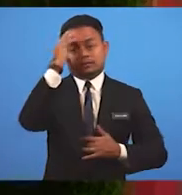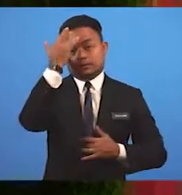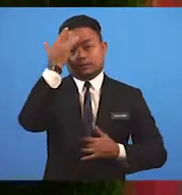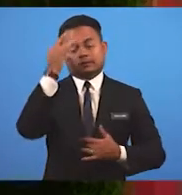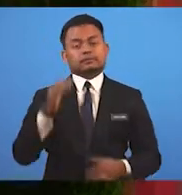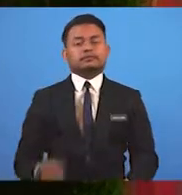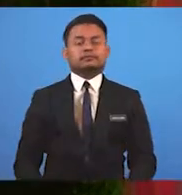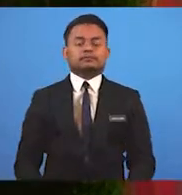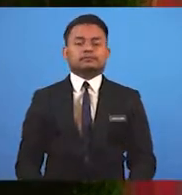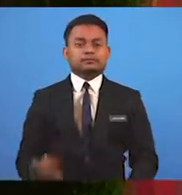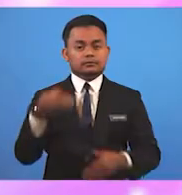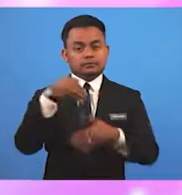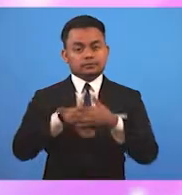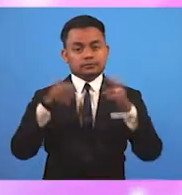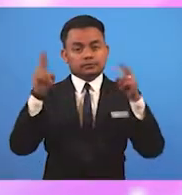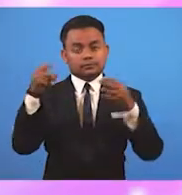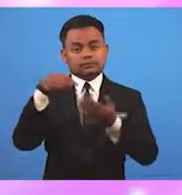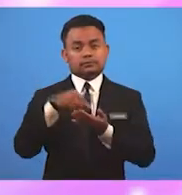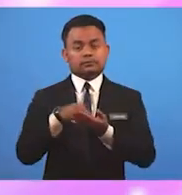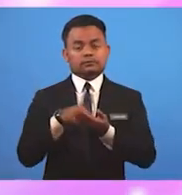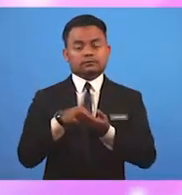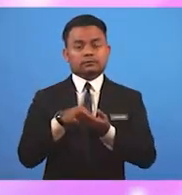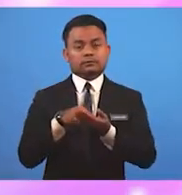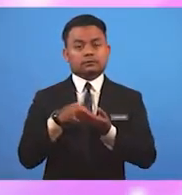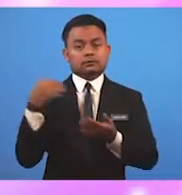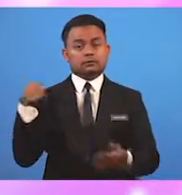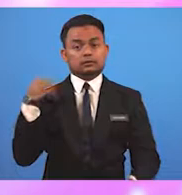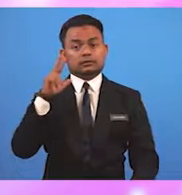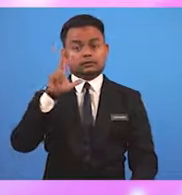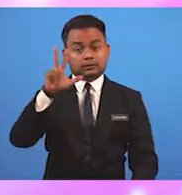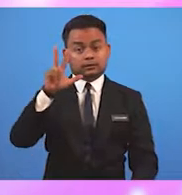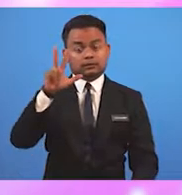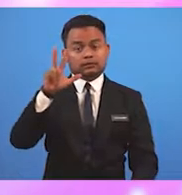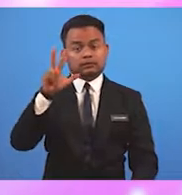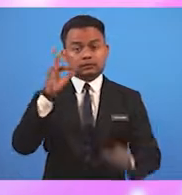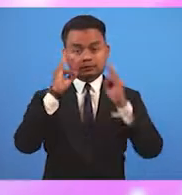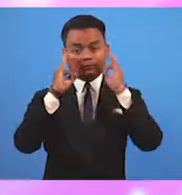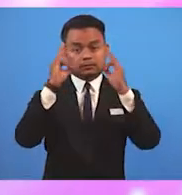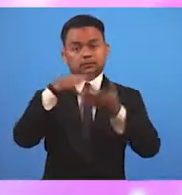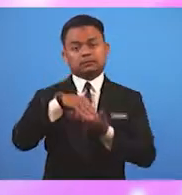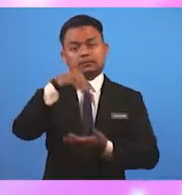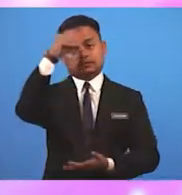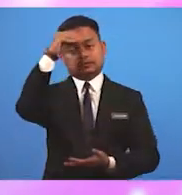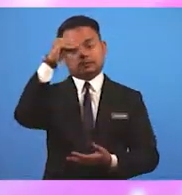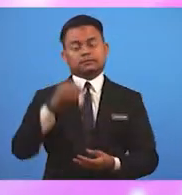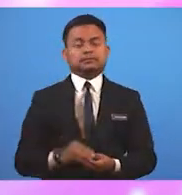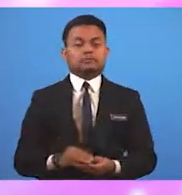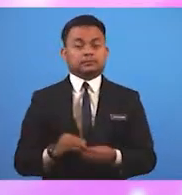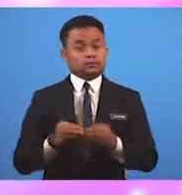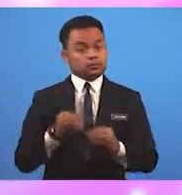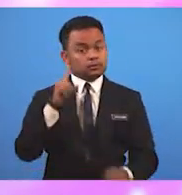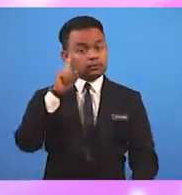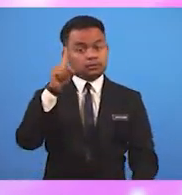Dalam tajuk ini, para pelajar perlu mencapai tiga objektif pembelajaran. Objektif yang